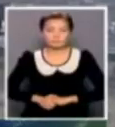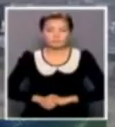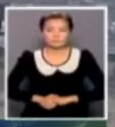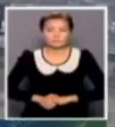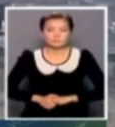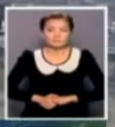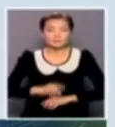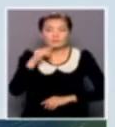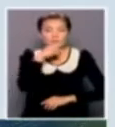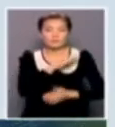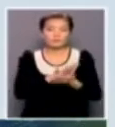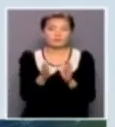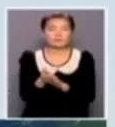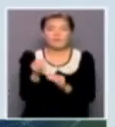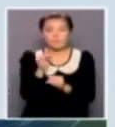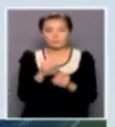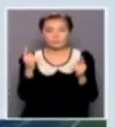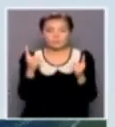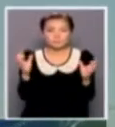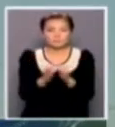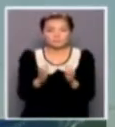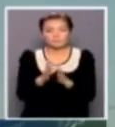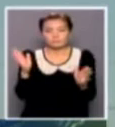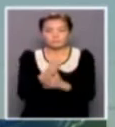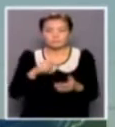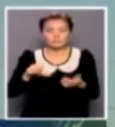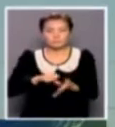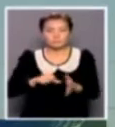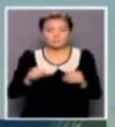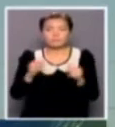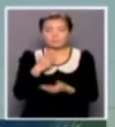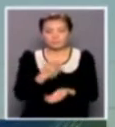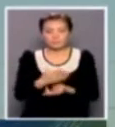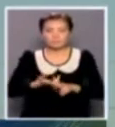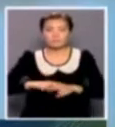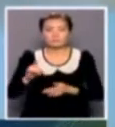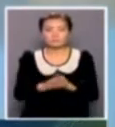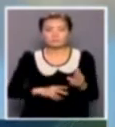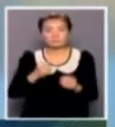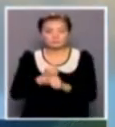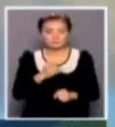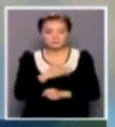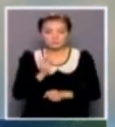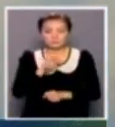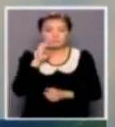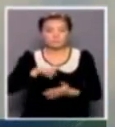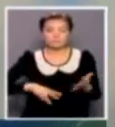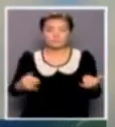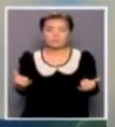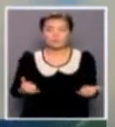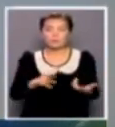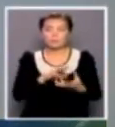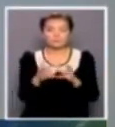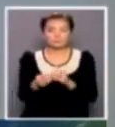Елдің экологиялық жағдайы мәз емес, көптеген алып компаниялар қоршаған ортаға залалын тигізіп келеді. Енді оларға талап күшеймек. Бұрын айыппұл салынса, оның